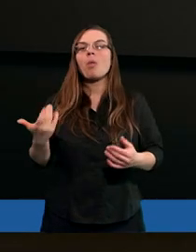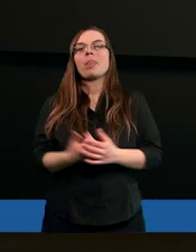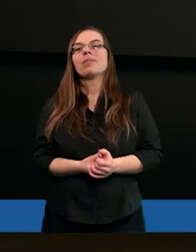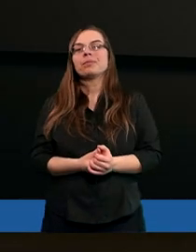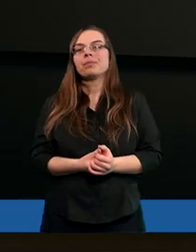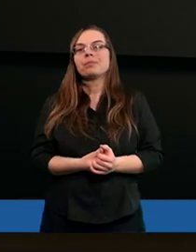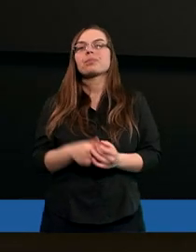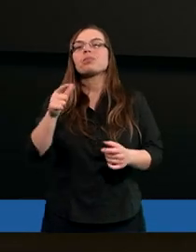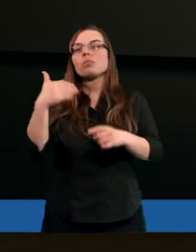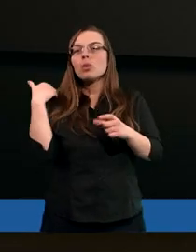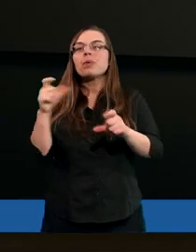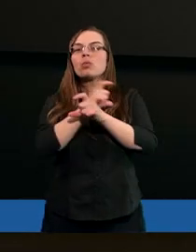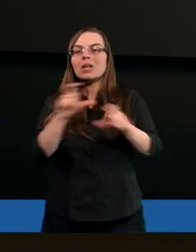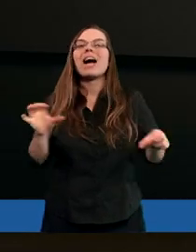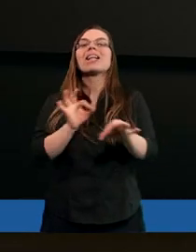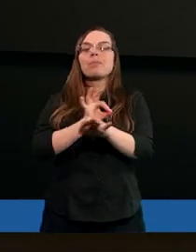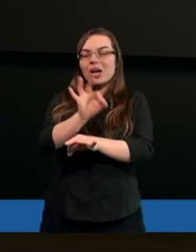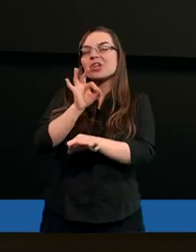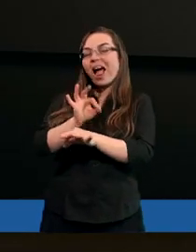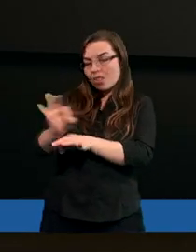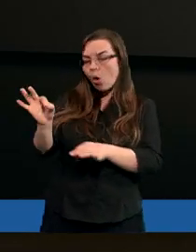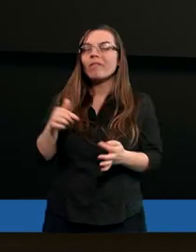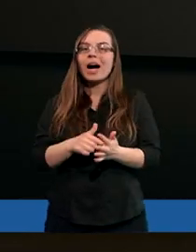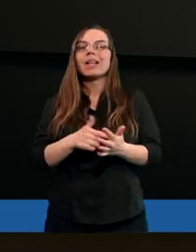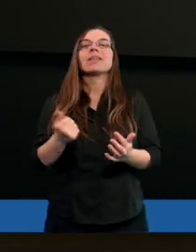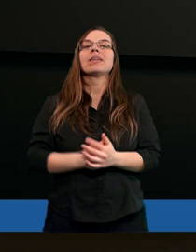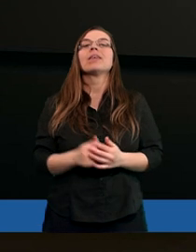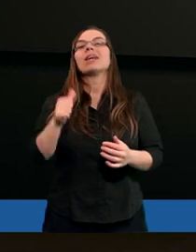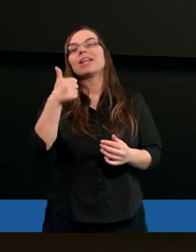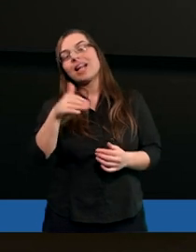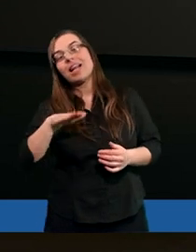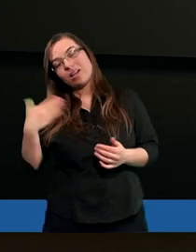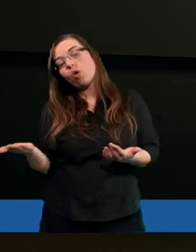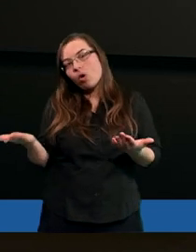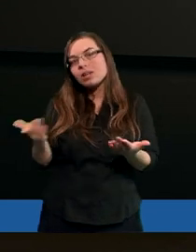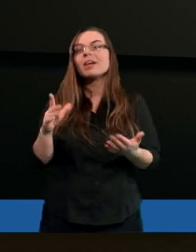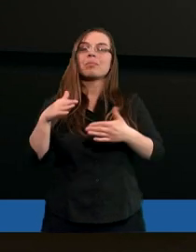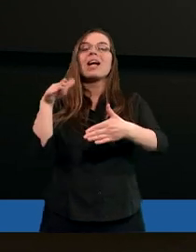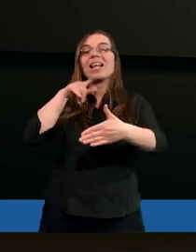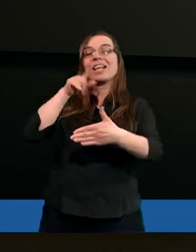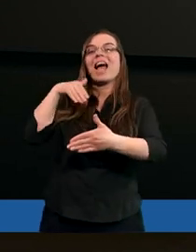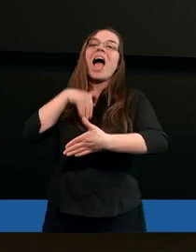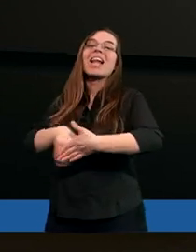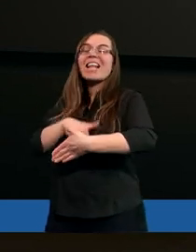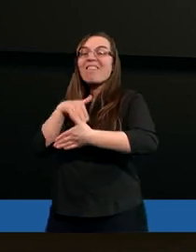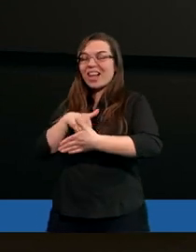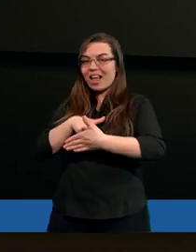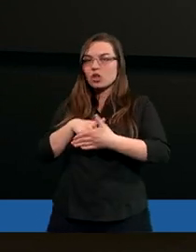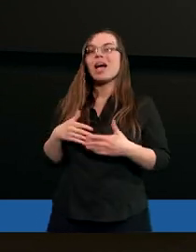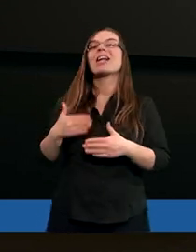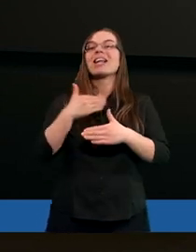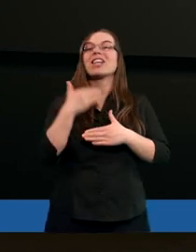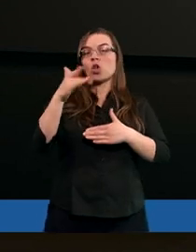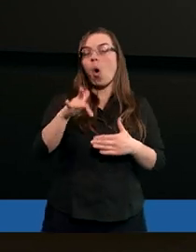Czyli był to czas prześladowań z jednej strony, tak z zewnętrznej strony, to był czas